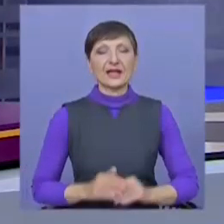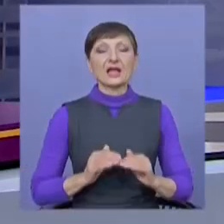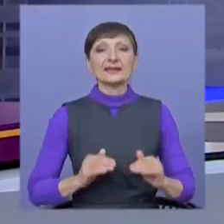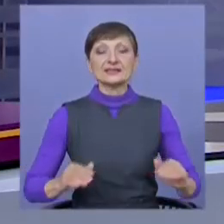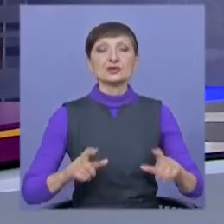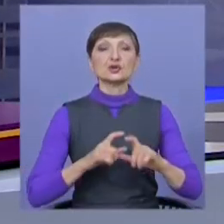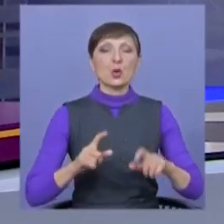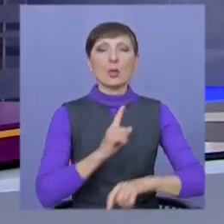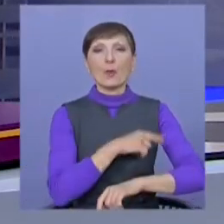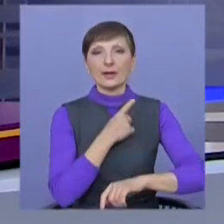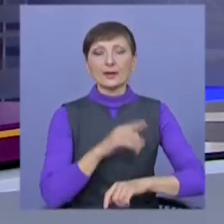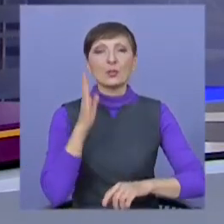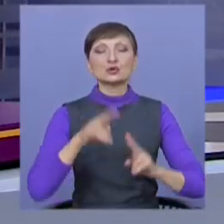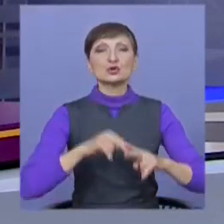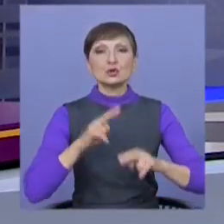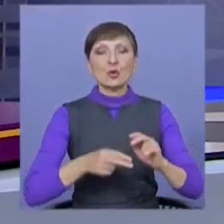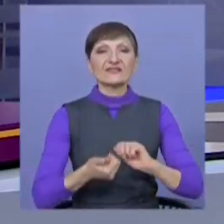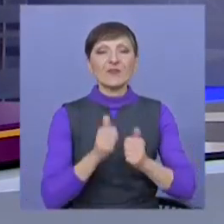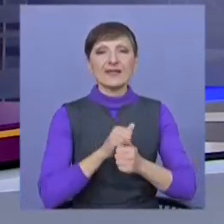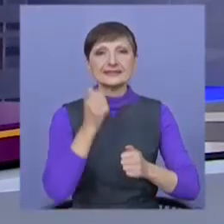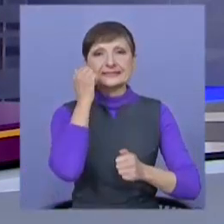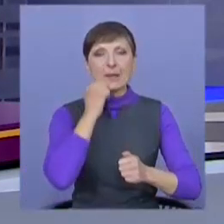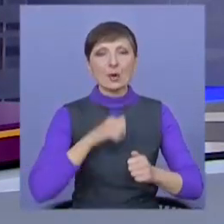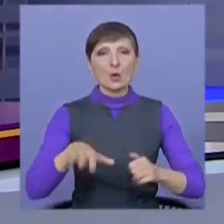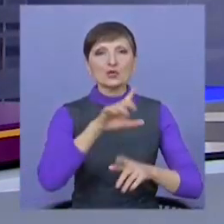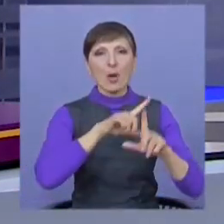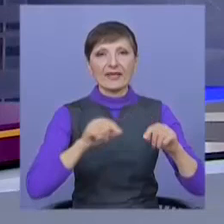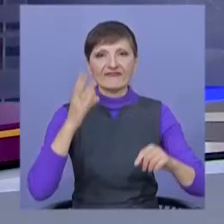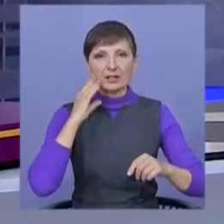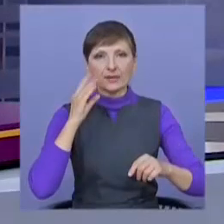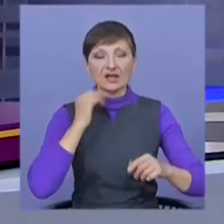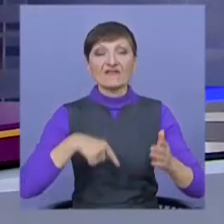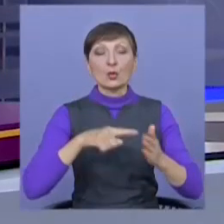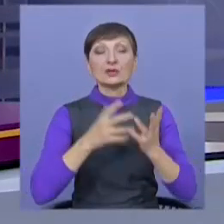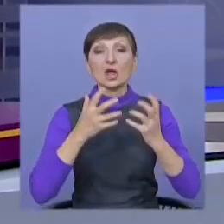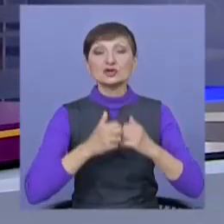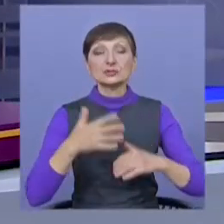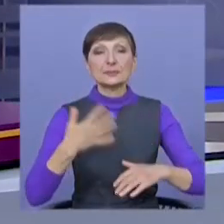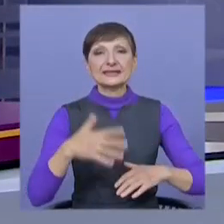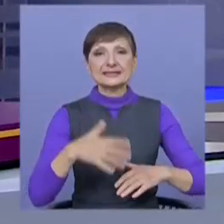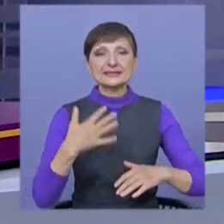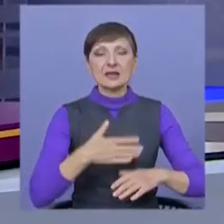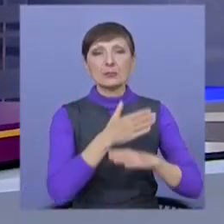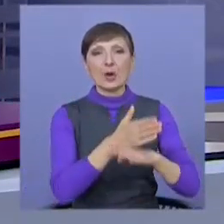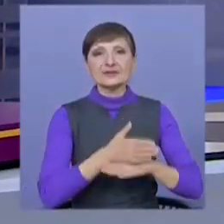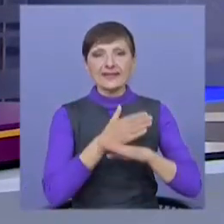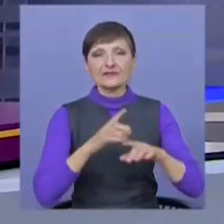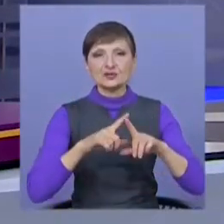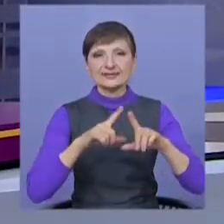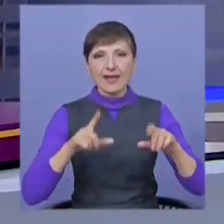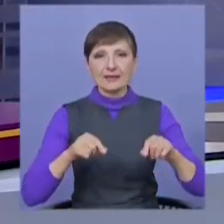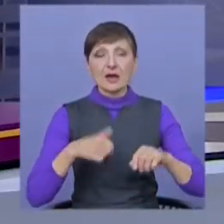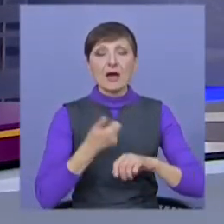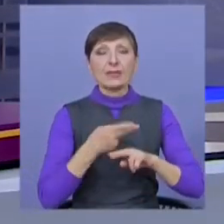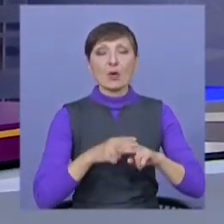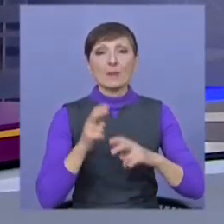Детсады, школы и поликлиники будут строить вместо заброшенных объектов в Алматы. В городе насчитывается 50 простаивающих зданий. В основном